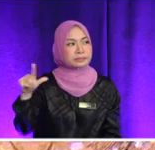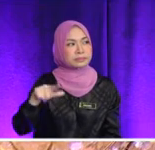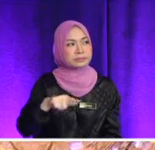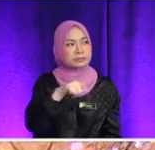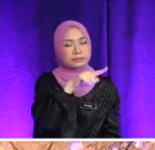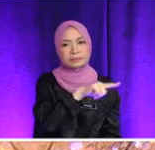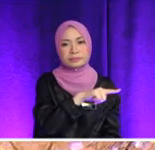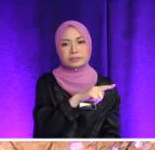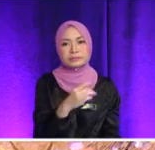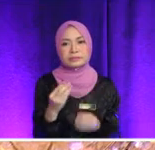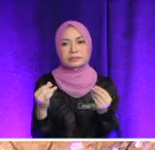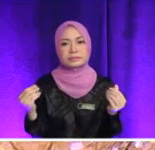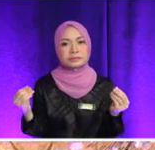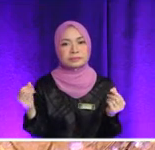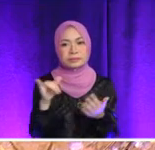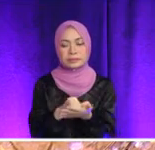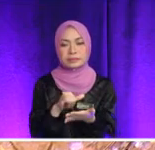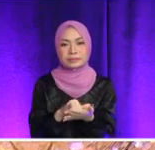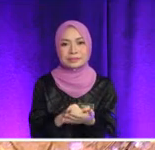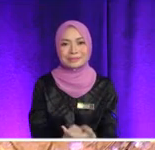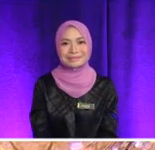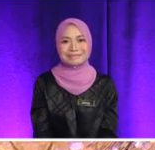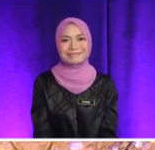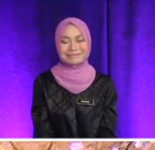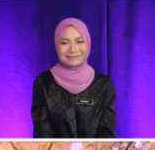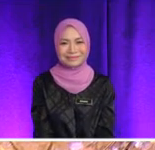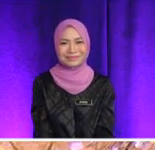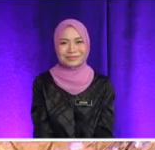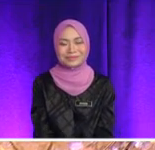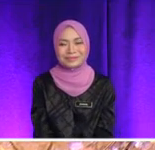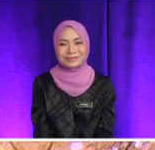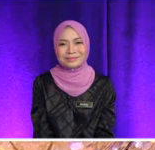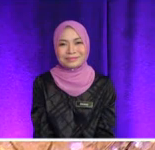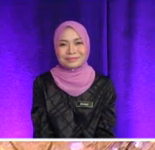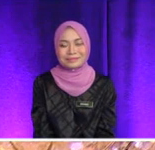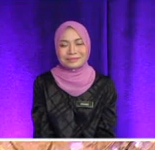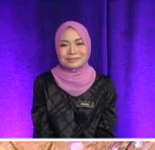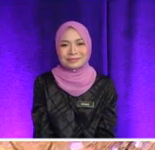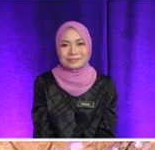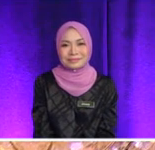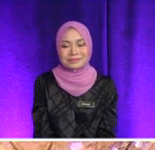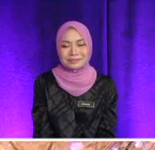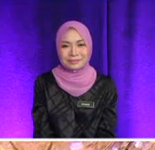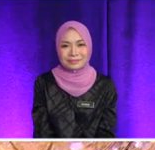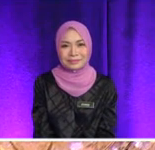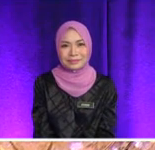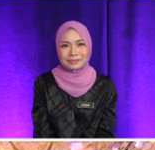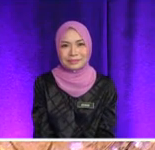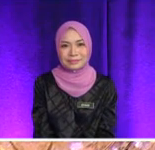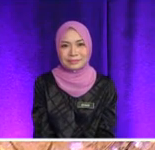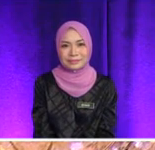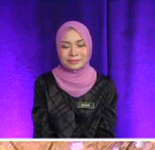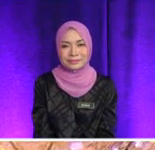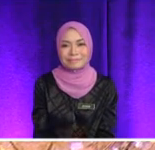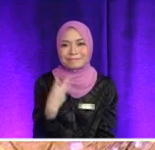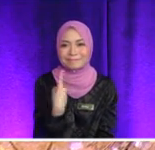eee pantai pasien di bawah tuh Oke bawah itu loh main ah bawah tuh oke yang pantai pasti itu